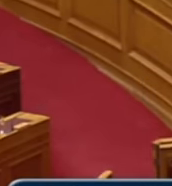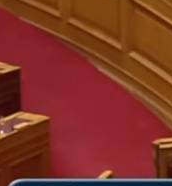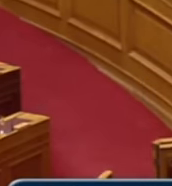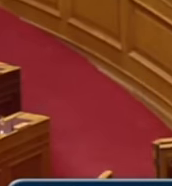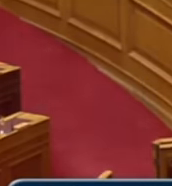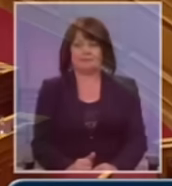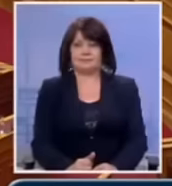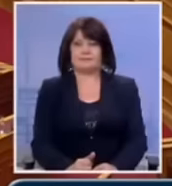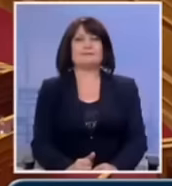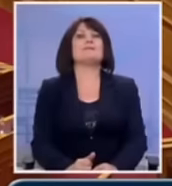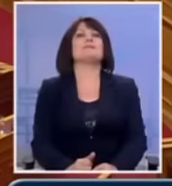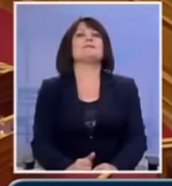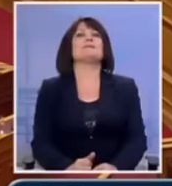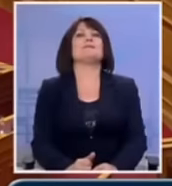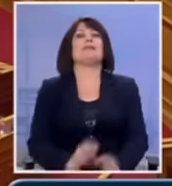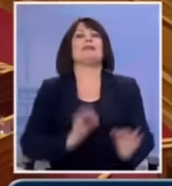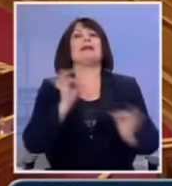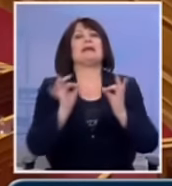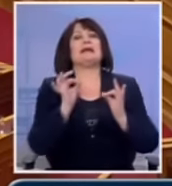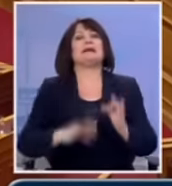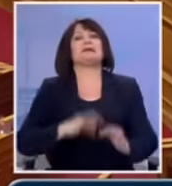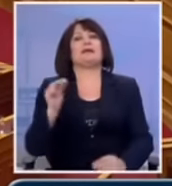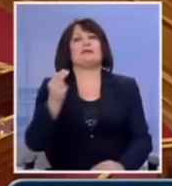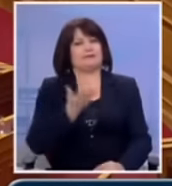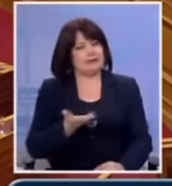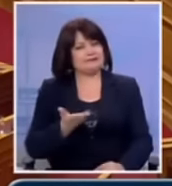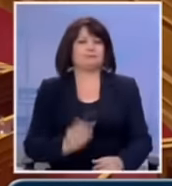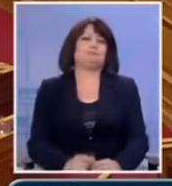Κυρίες και κύριοι συνάδελφοι, κυρίες και κύριοι βουλευτές,